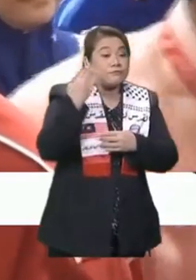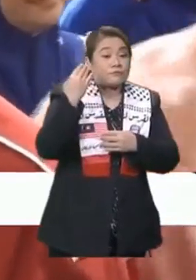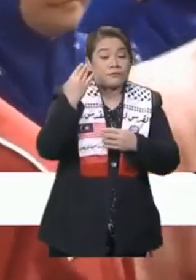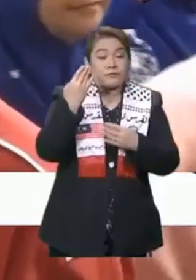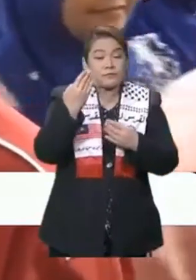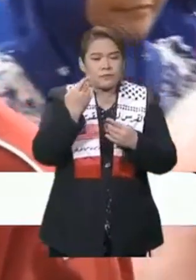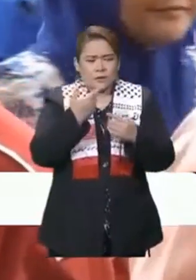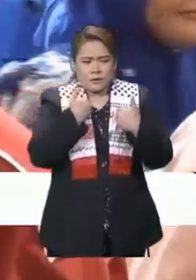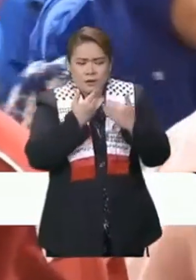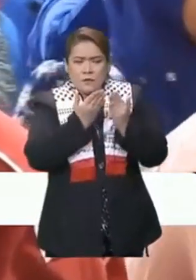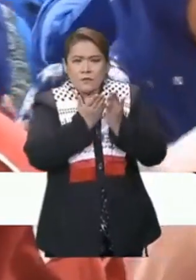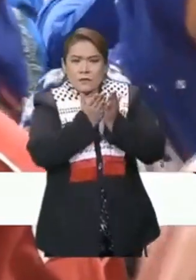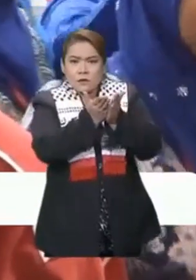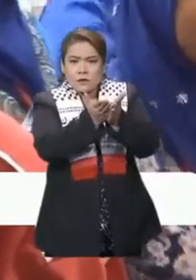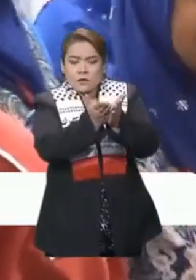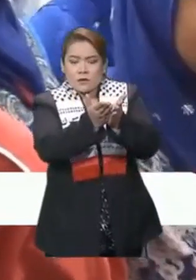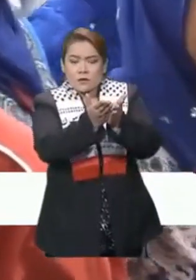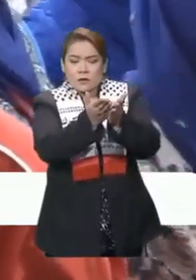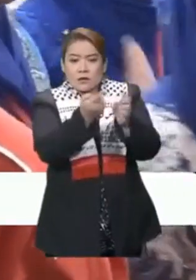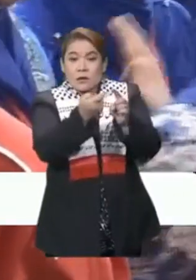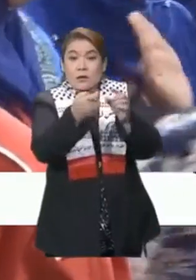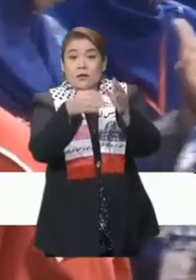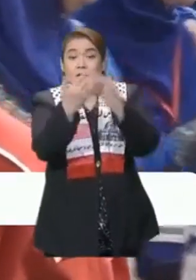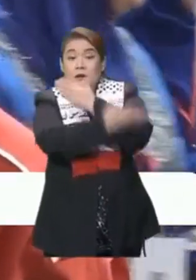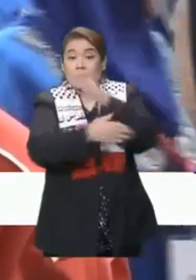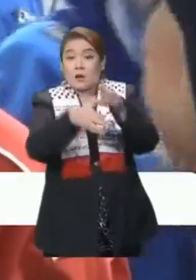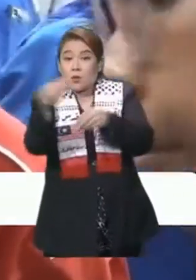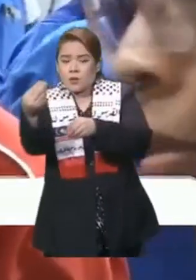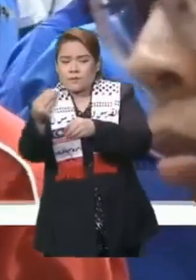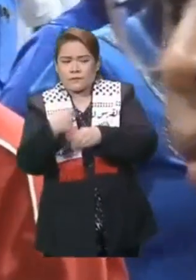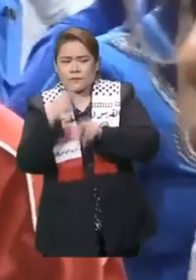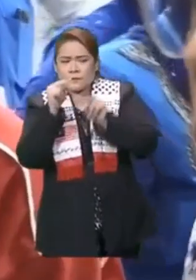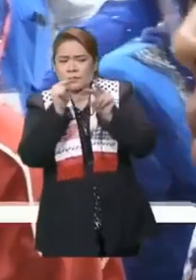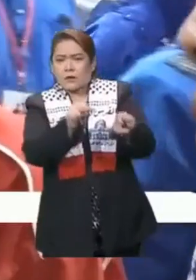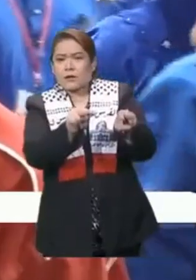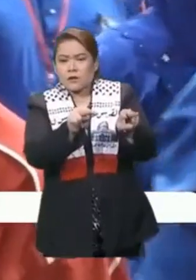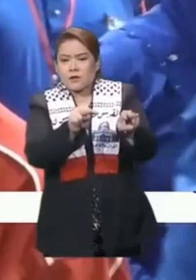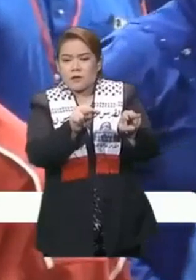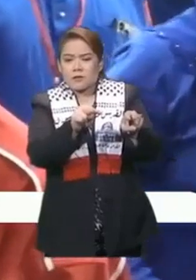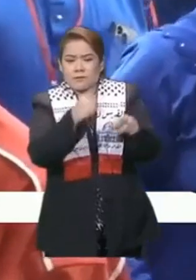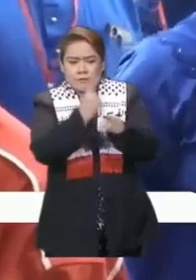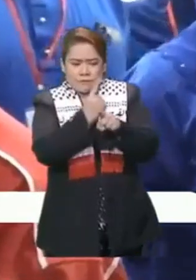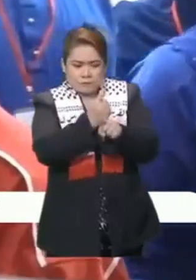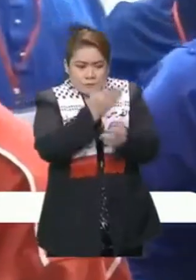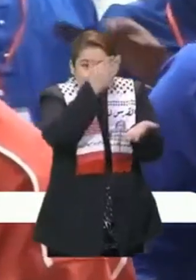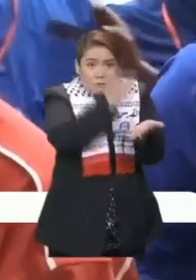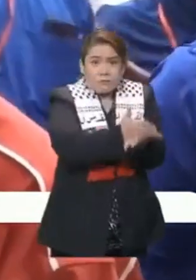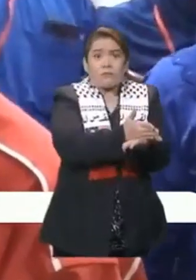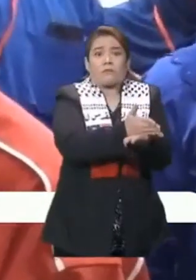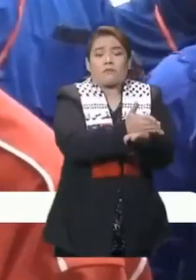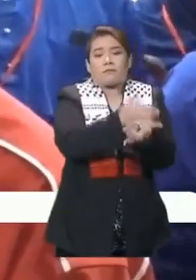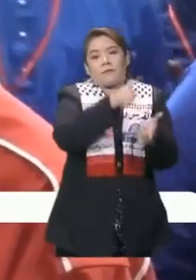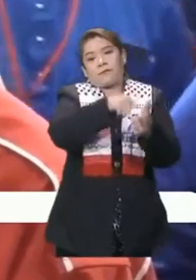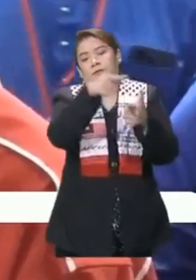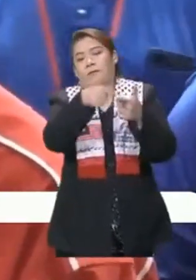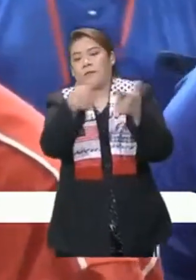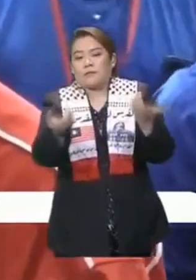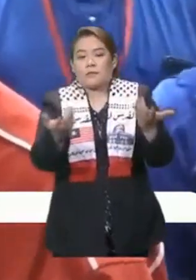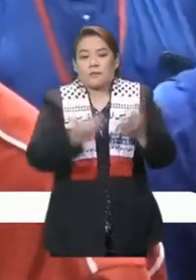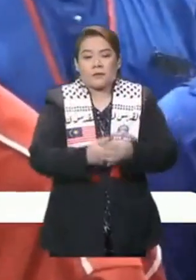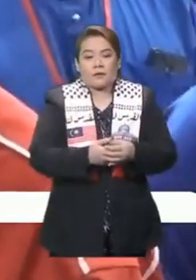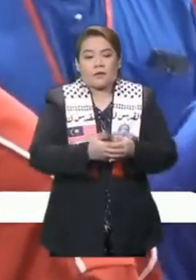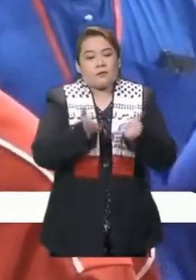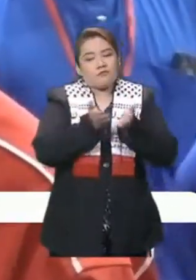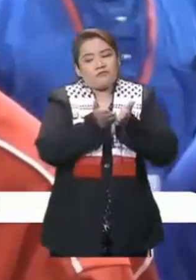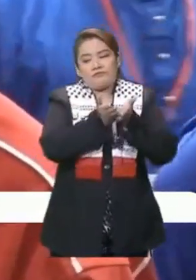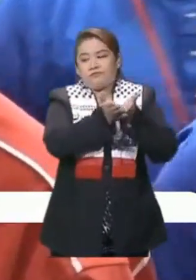daripada kapal-kapal negara asing, kita tengok sama ada dia berlabuh di situ ataupun dia hanya